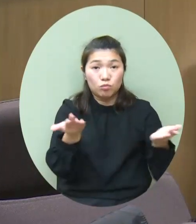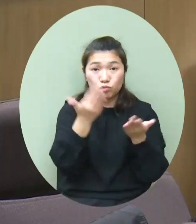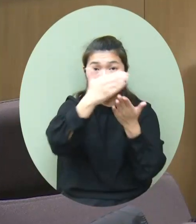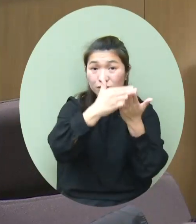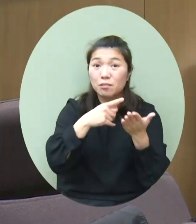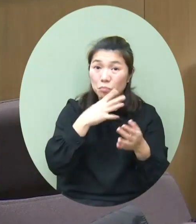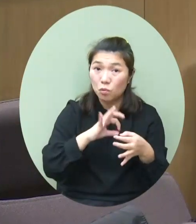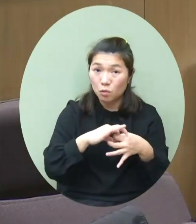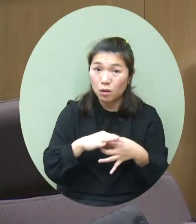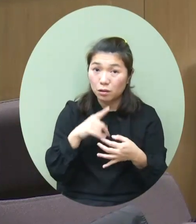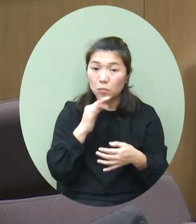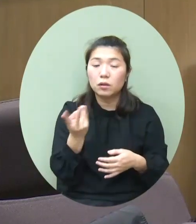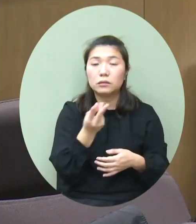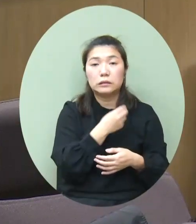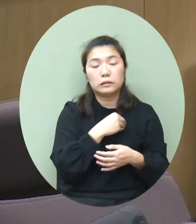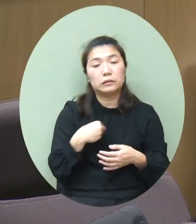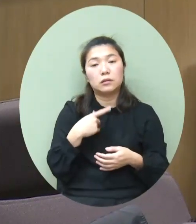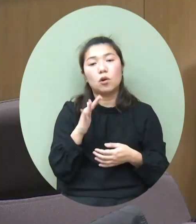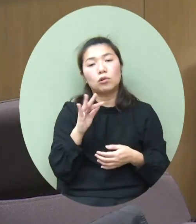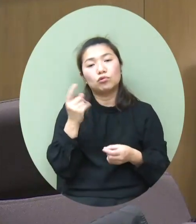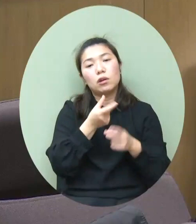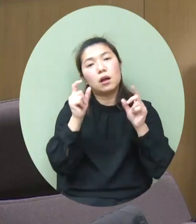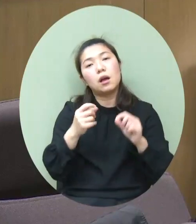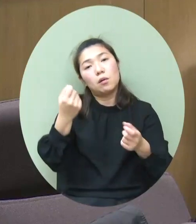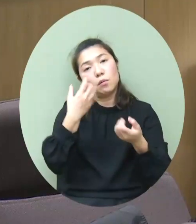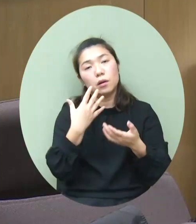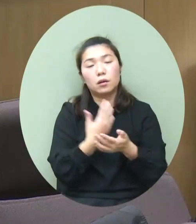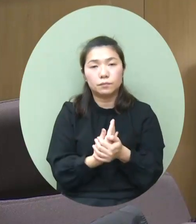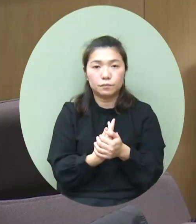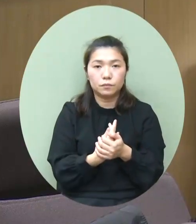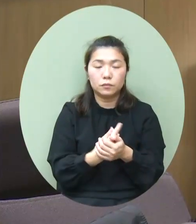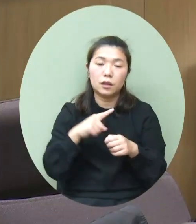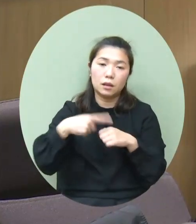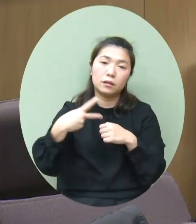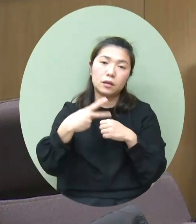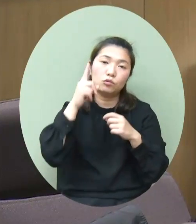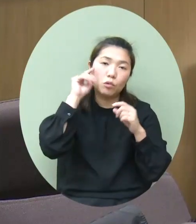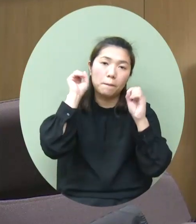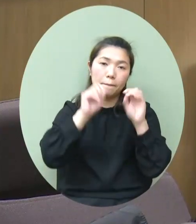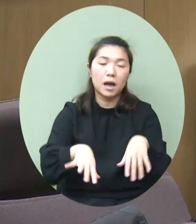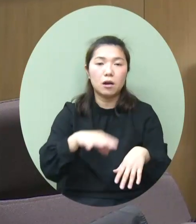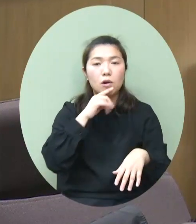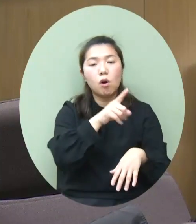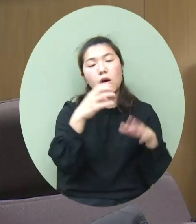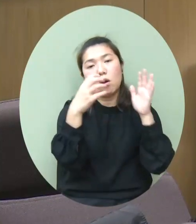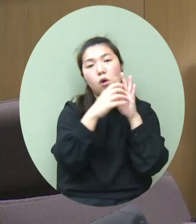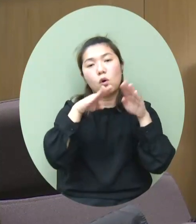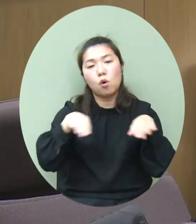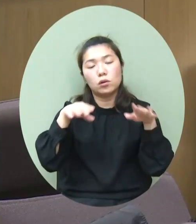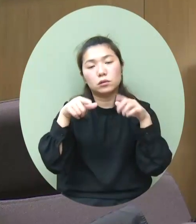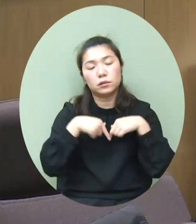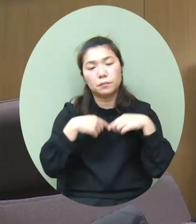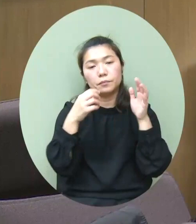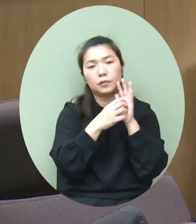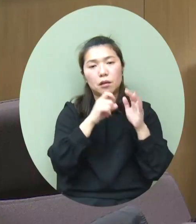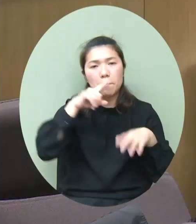况是跟早前政府鼓励的政策有关。另外有关于安